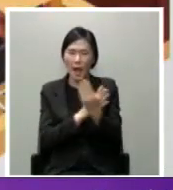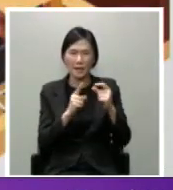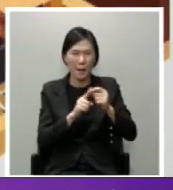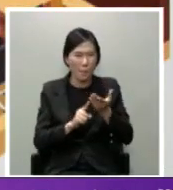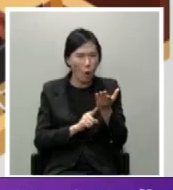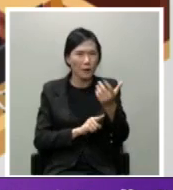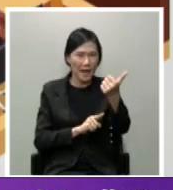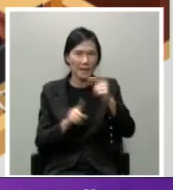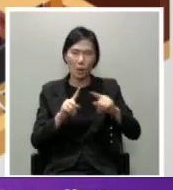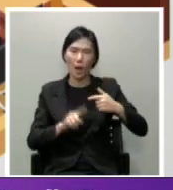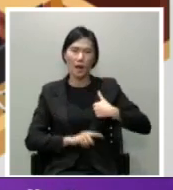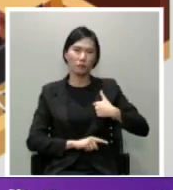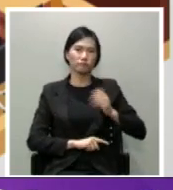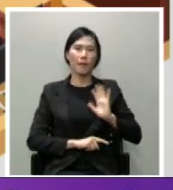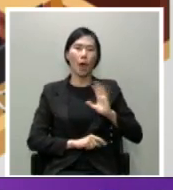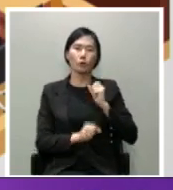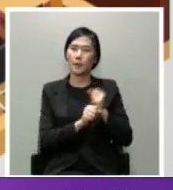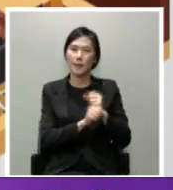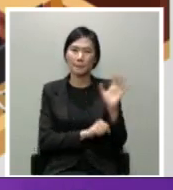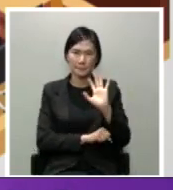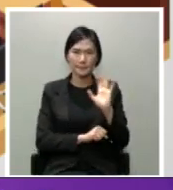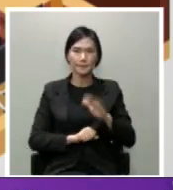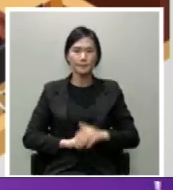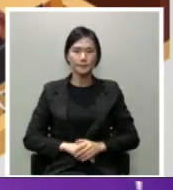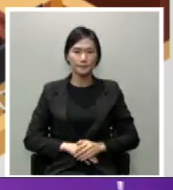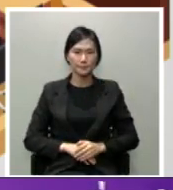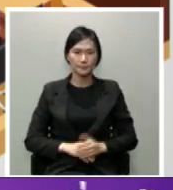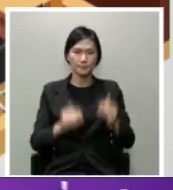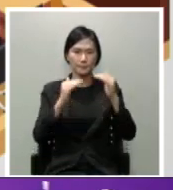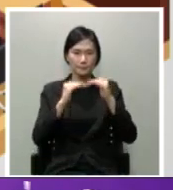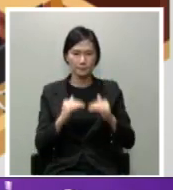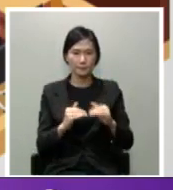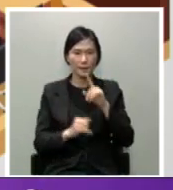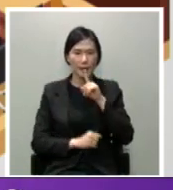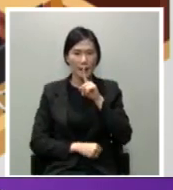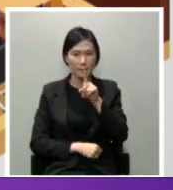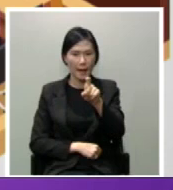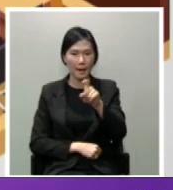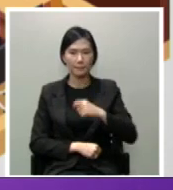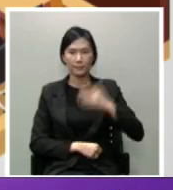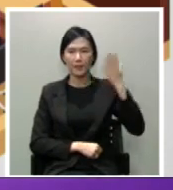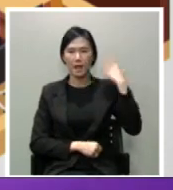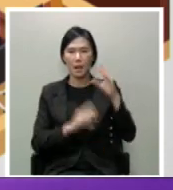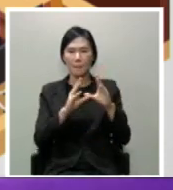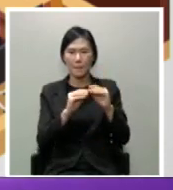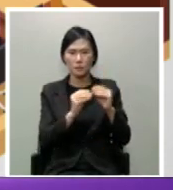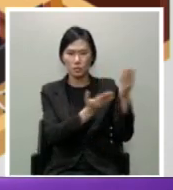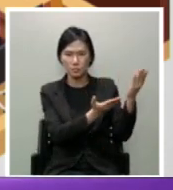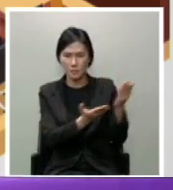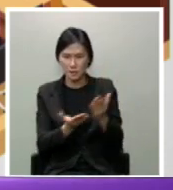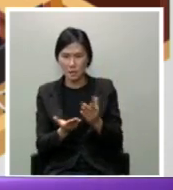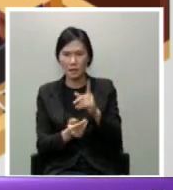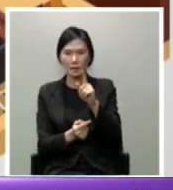ได้คำถามต่อไปแล้วในเวลาประชุมนั้นทำไมต้องเชิญอัยการม